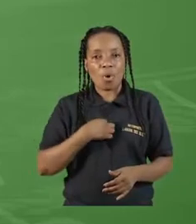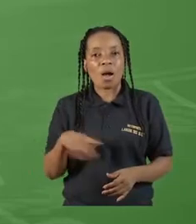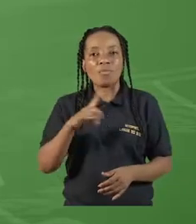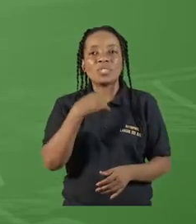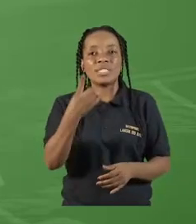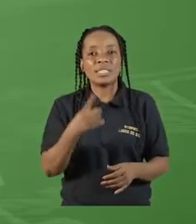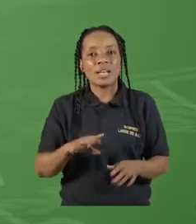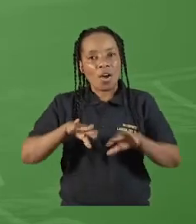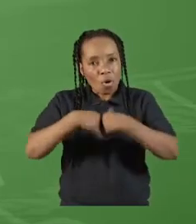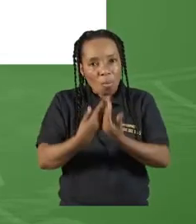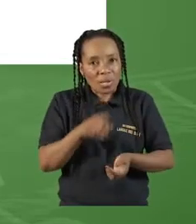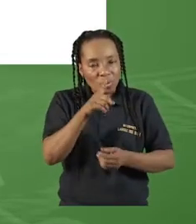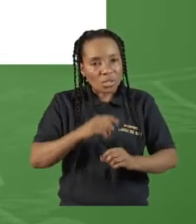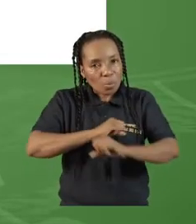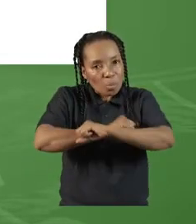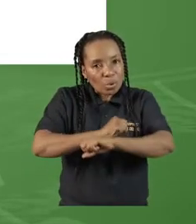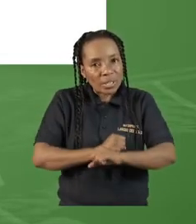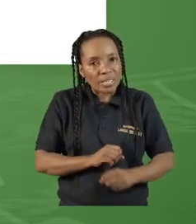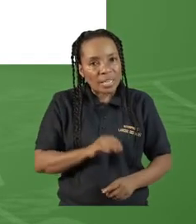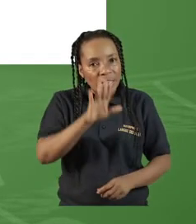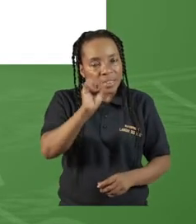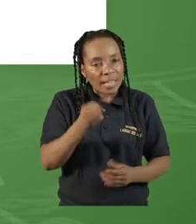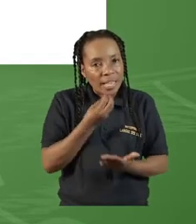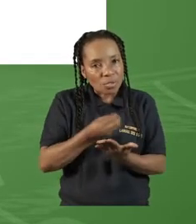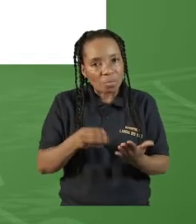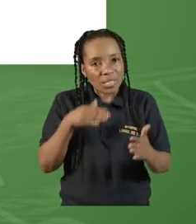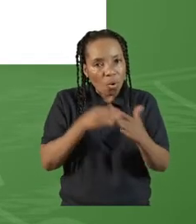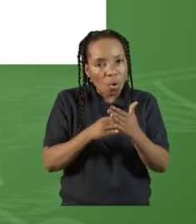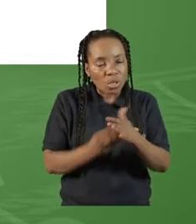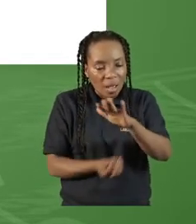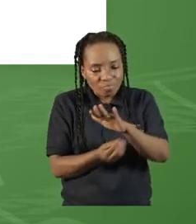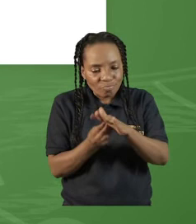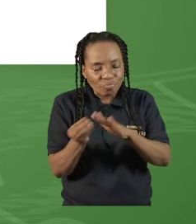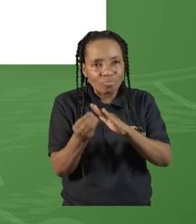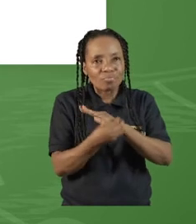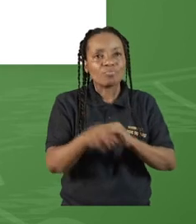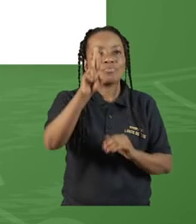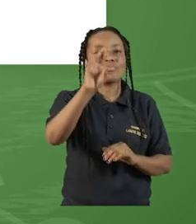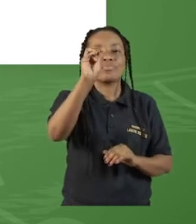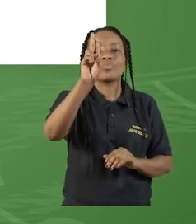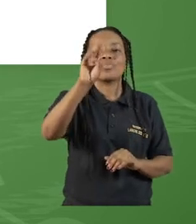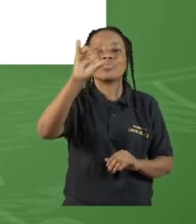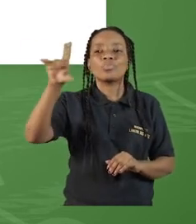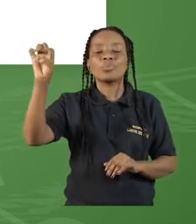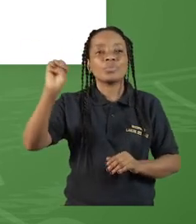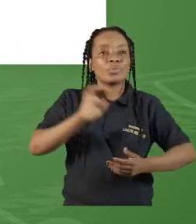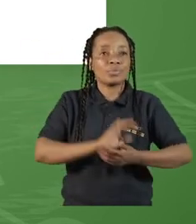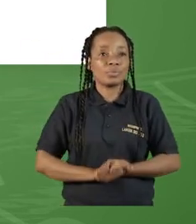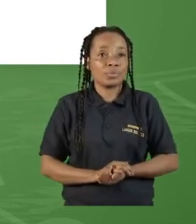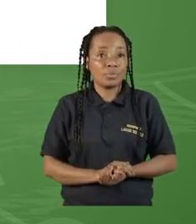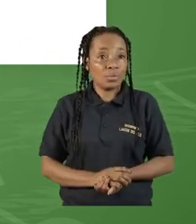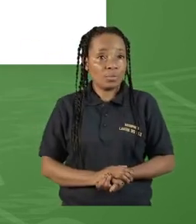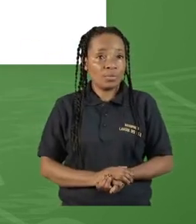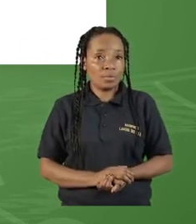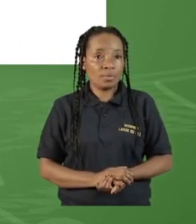des objets contre la rouille. Pour protéger les objets en fer contre la